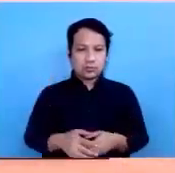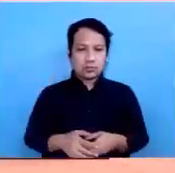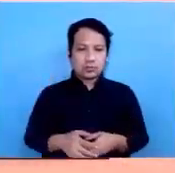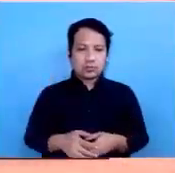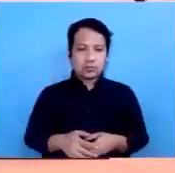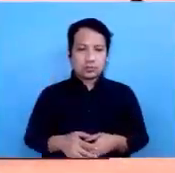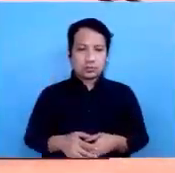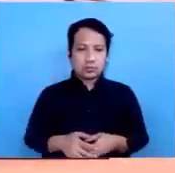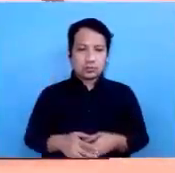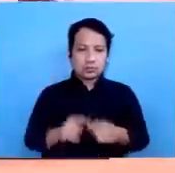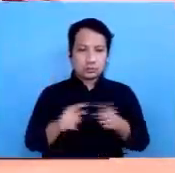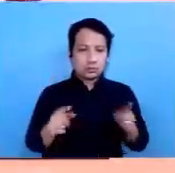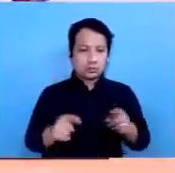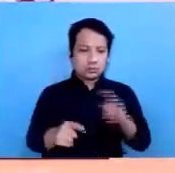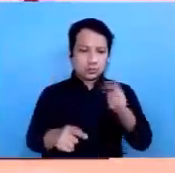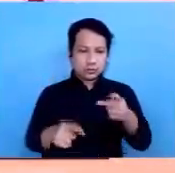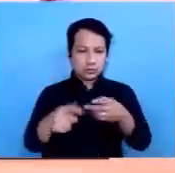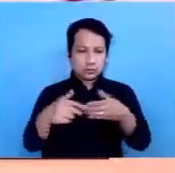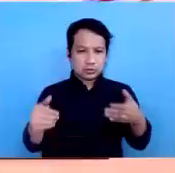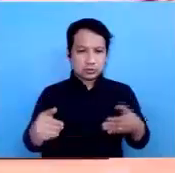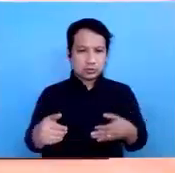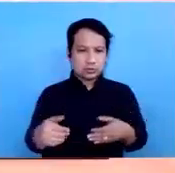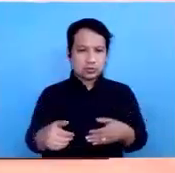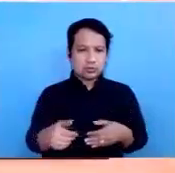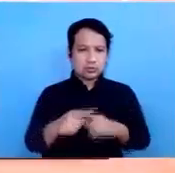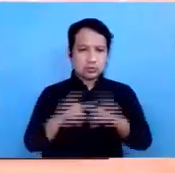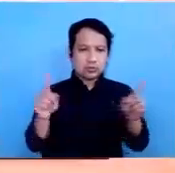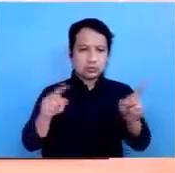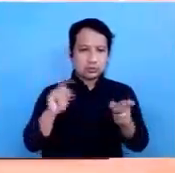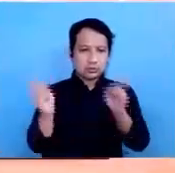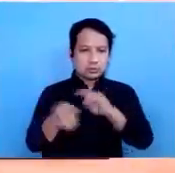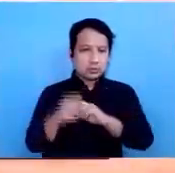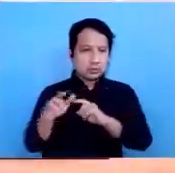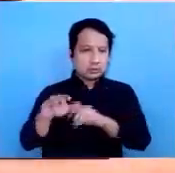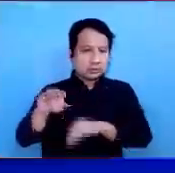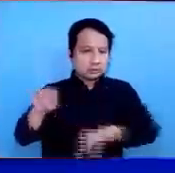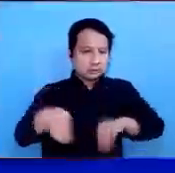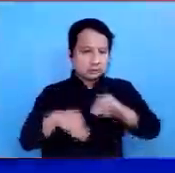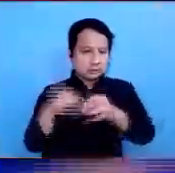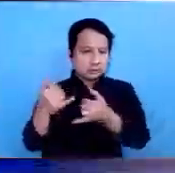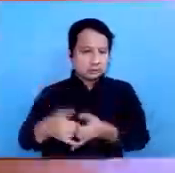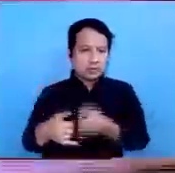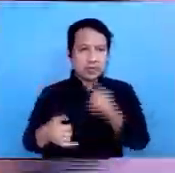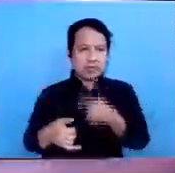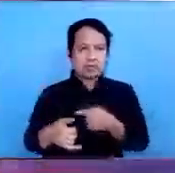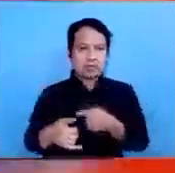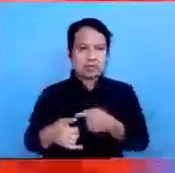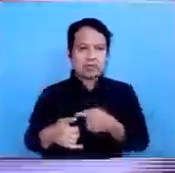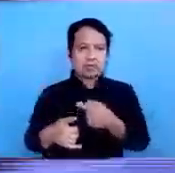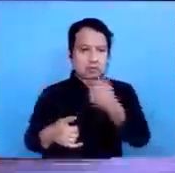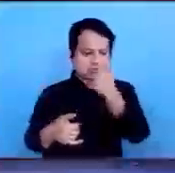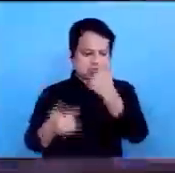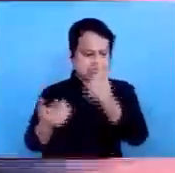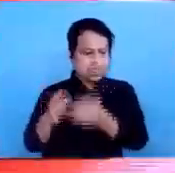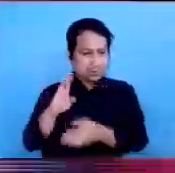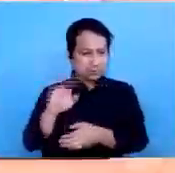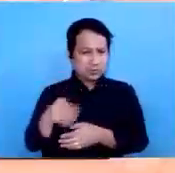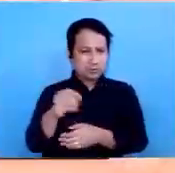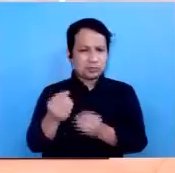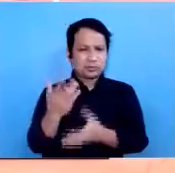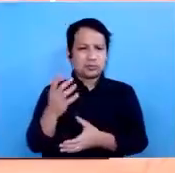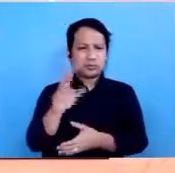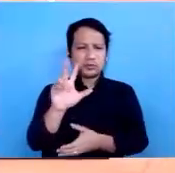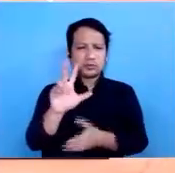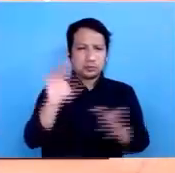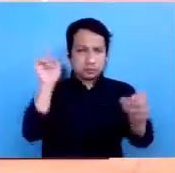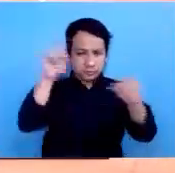Pero pagpasok ng second half, biglang nag-iba ang tono ng laro. Dahil biglang nag-init si Brownlee na pumukol pa ng 3 points